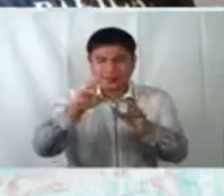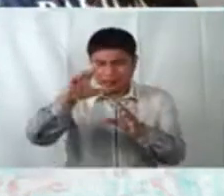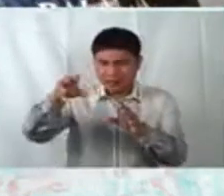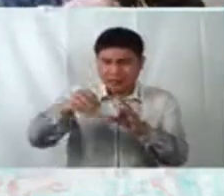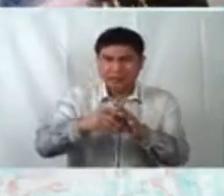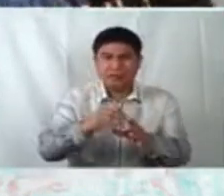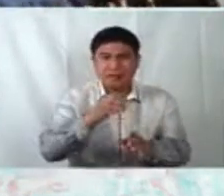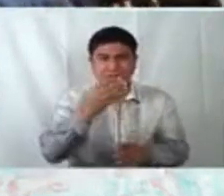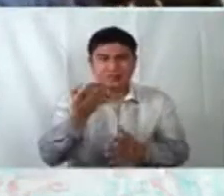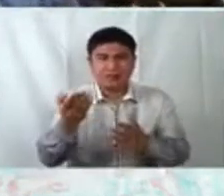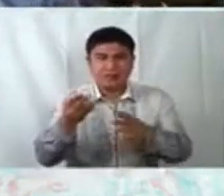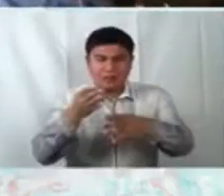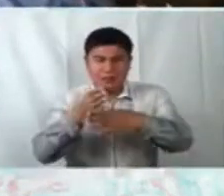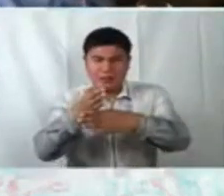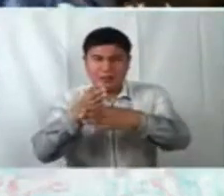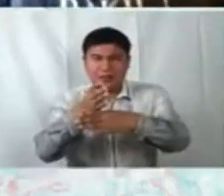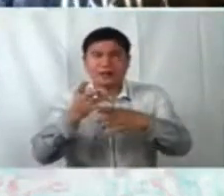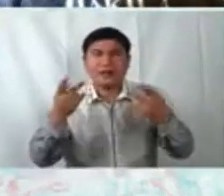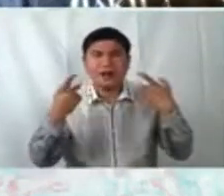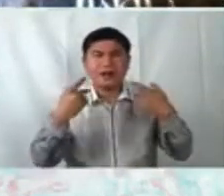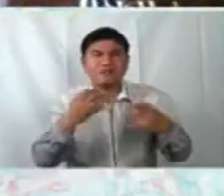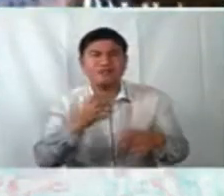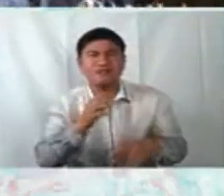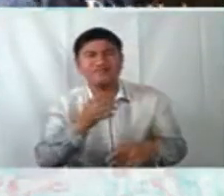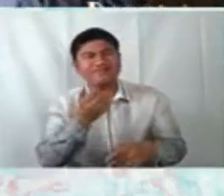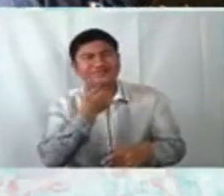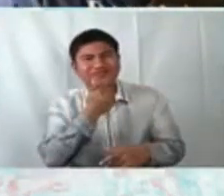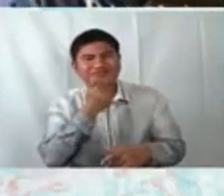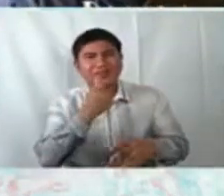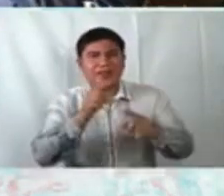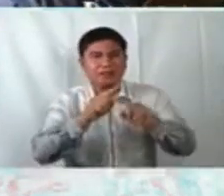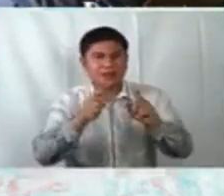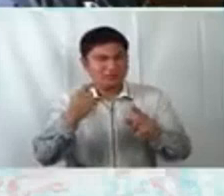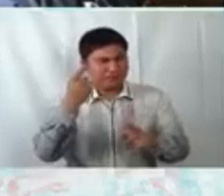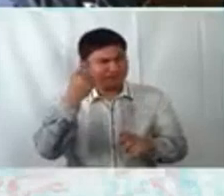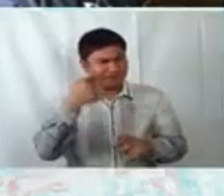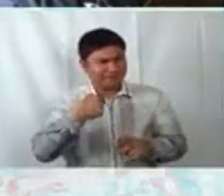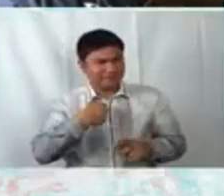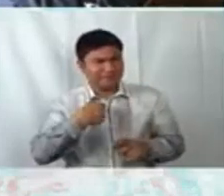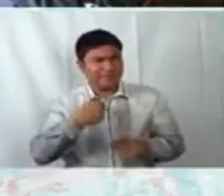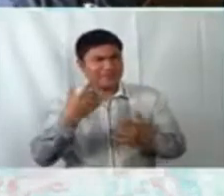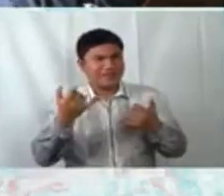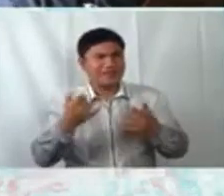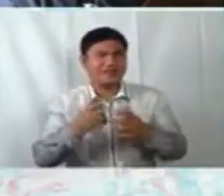walong sinag. So may mga pagkakamali yung akta. Pero sa aking palagay, yung